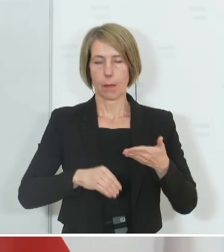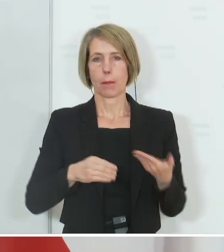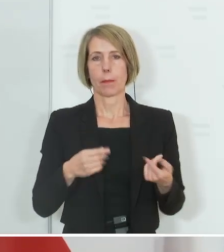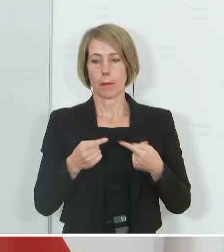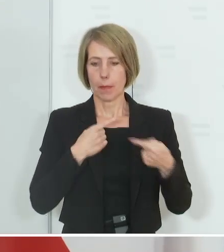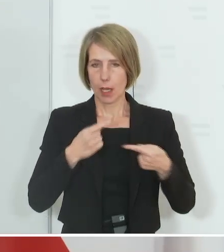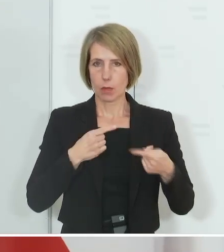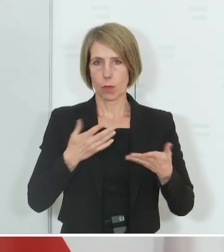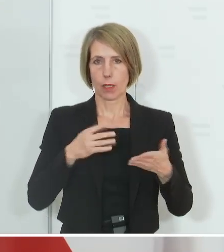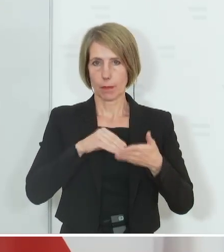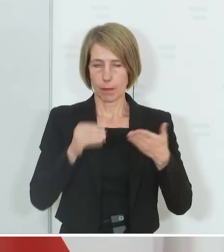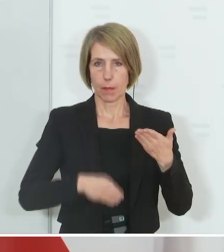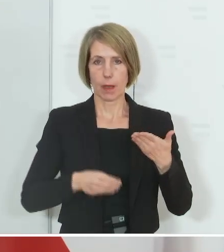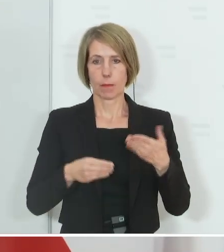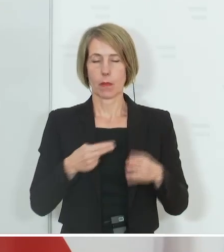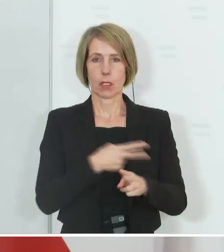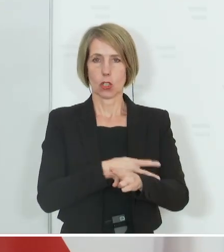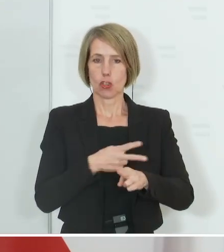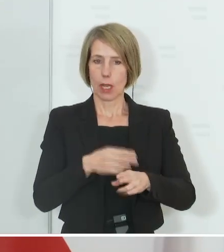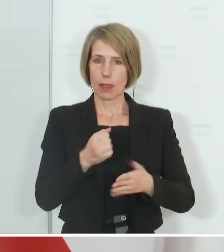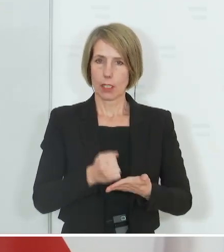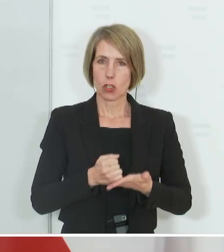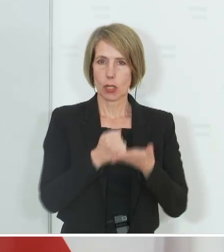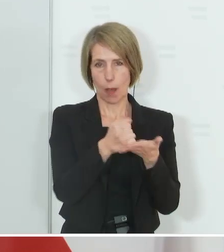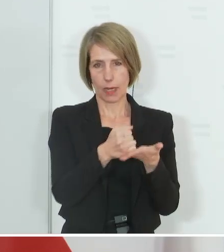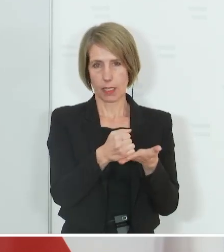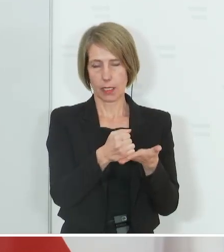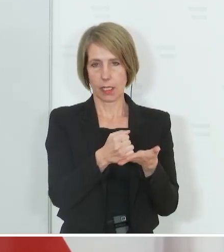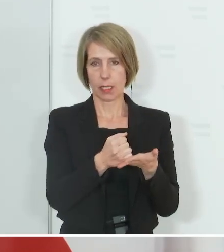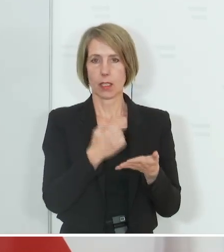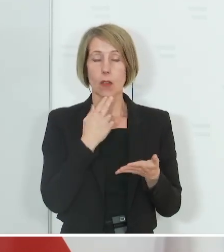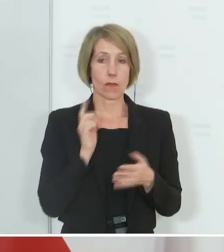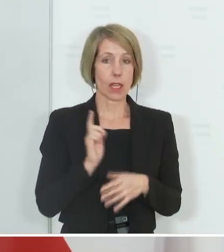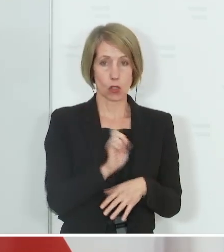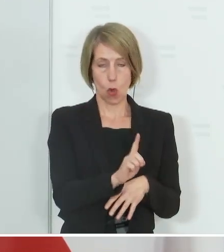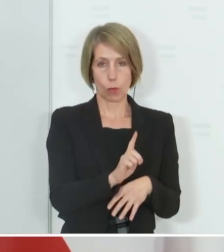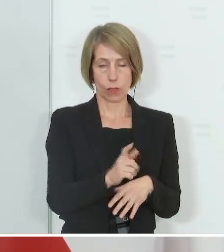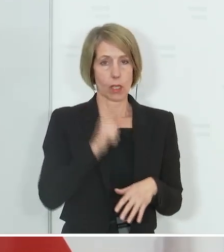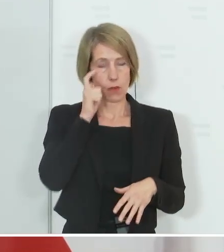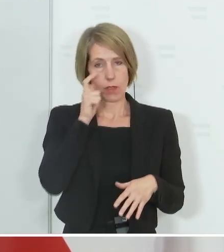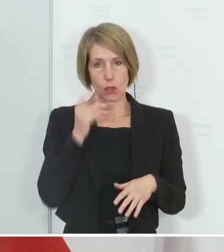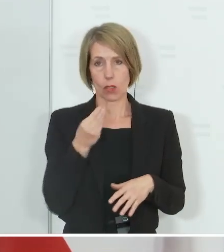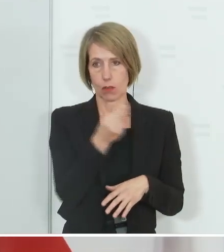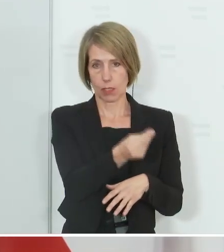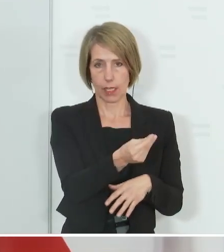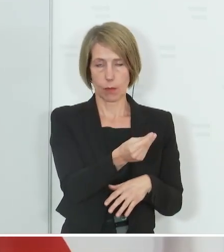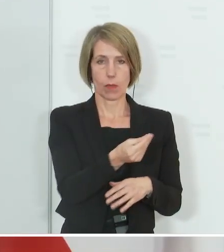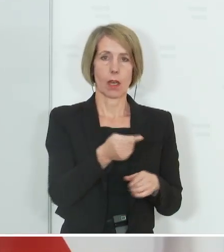wo es möglich ist, diese Staaten zu stabilisieren, die, die dorthin kommen, dementsprechend zu versorgen und auch Perspektiven zu